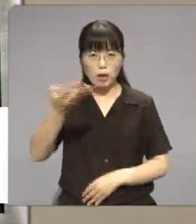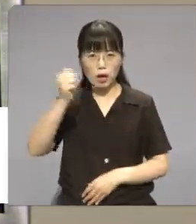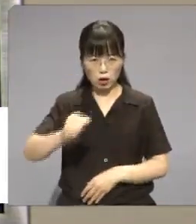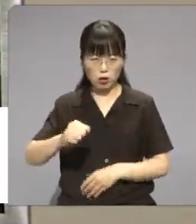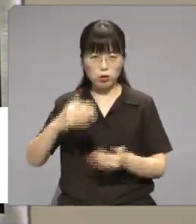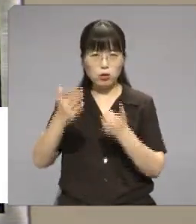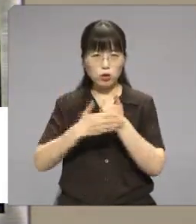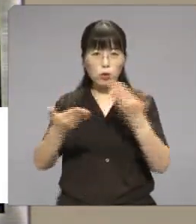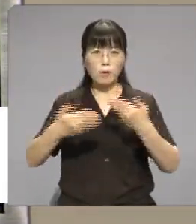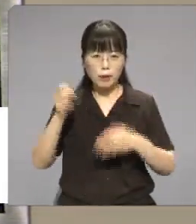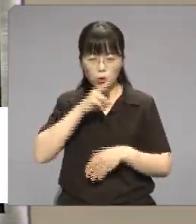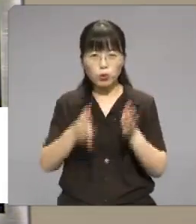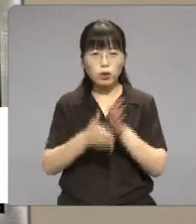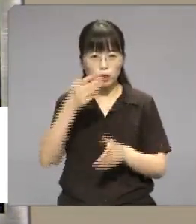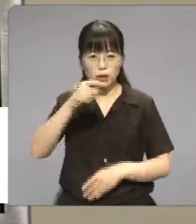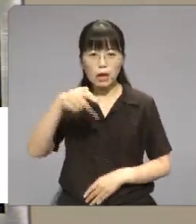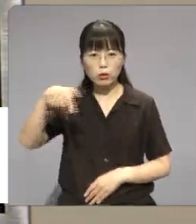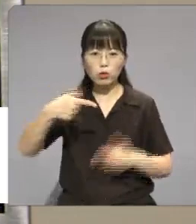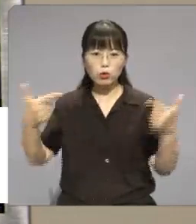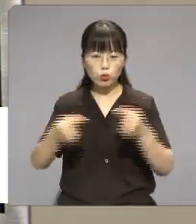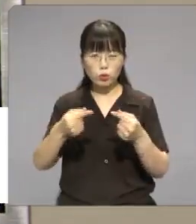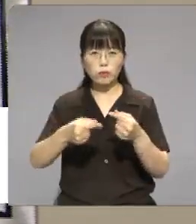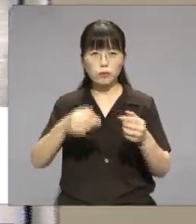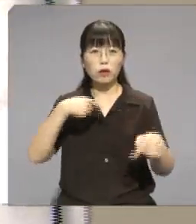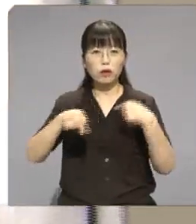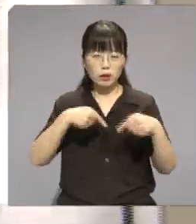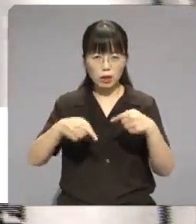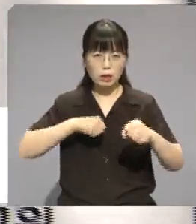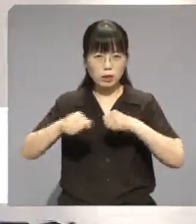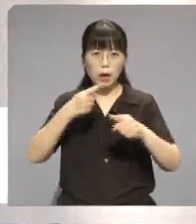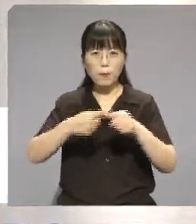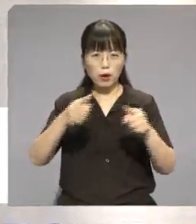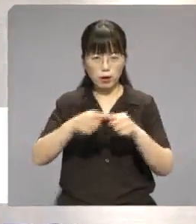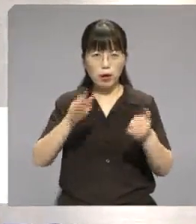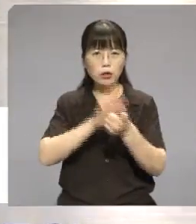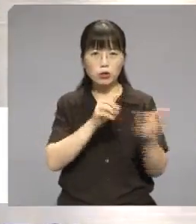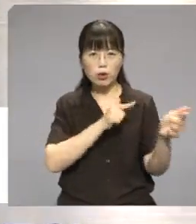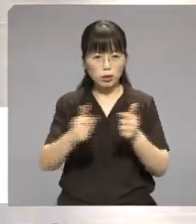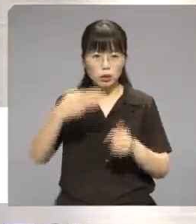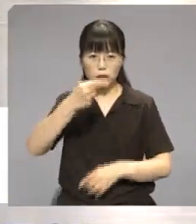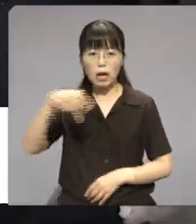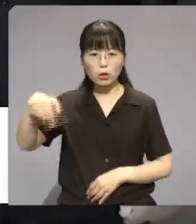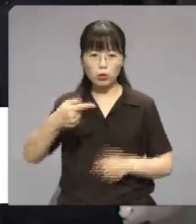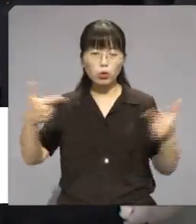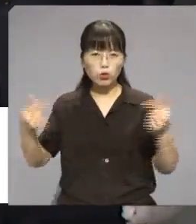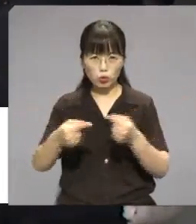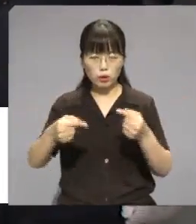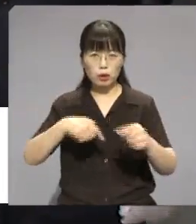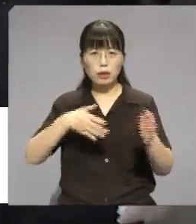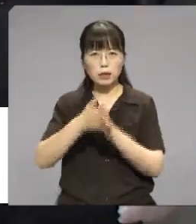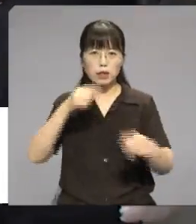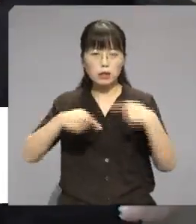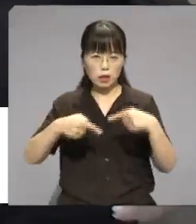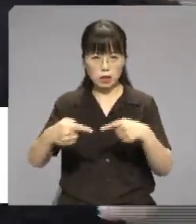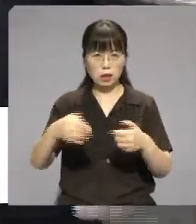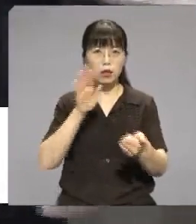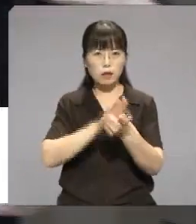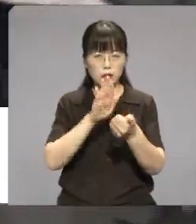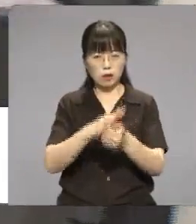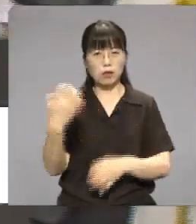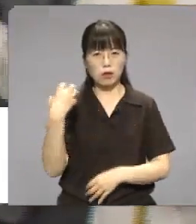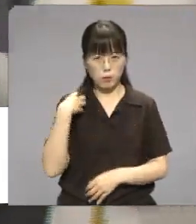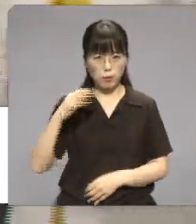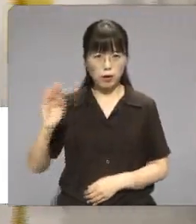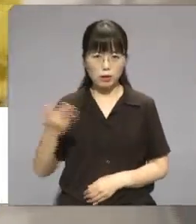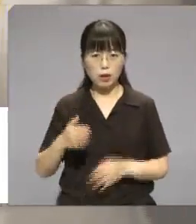지원받아 용인시의 탄소 중립 정책과 이행 평가 지원 등 탄소 중립 시책을 지원하는 업무를 합니다